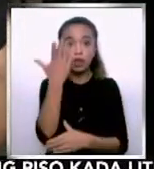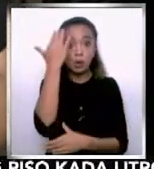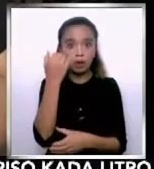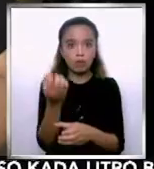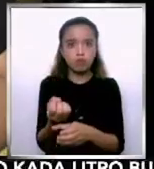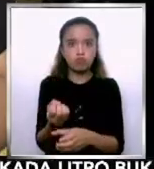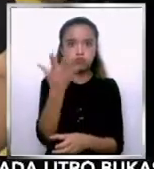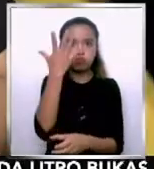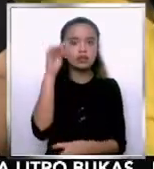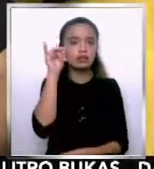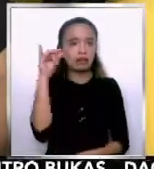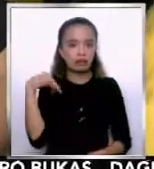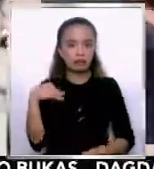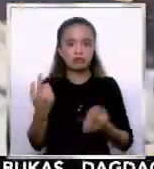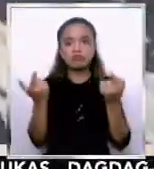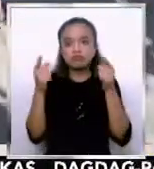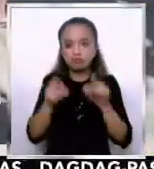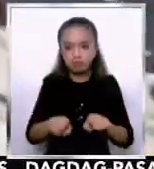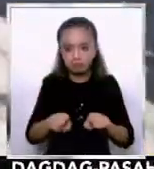kahapon.